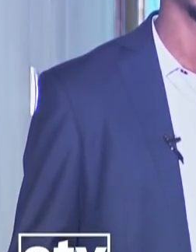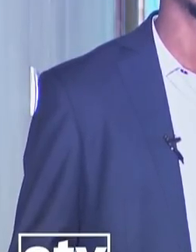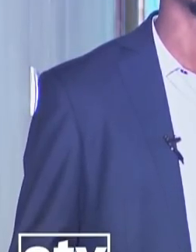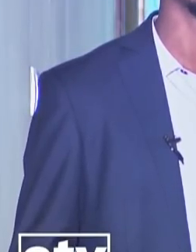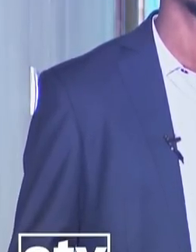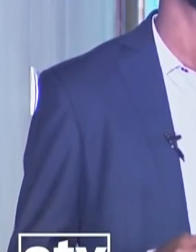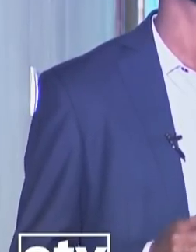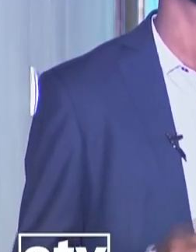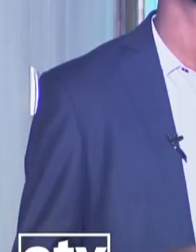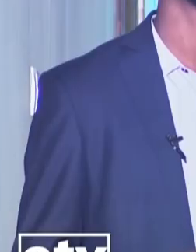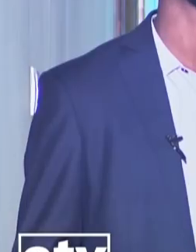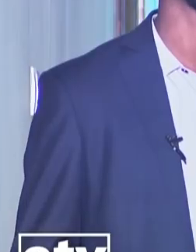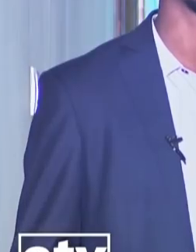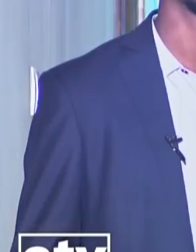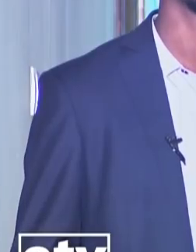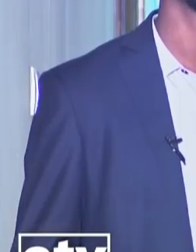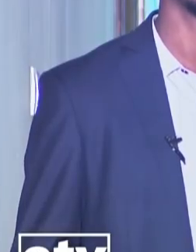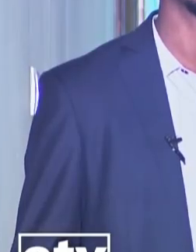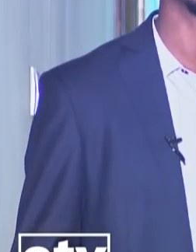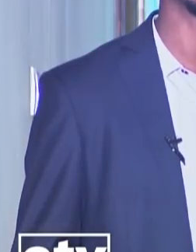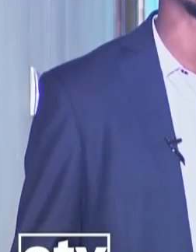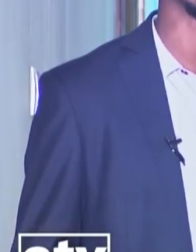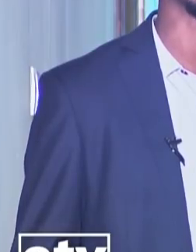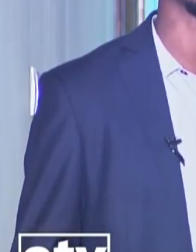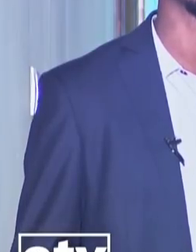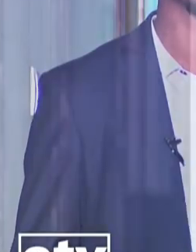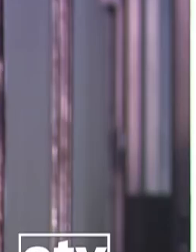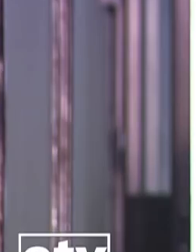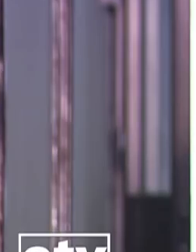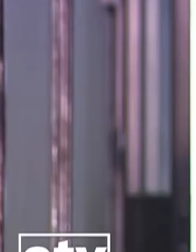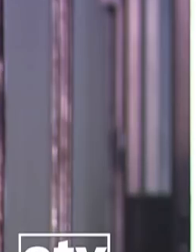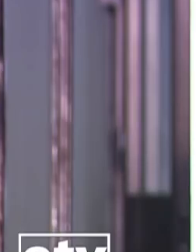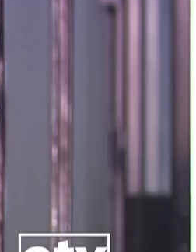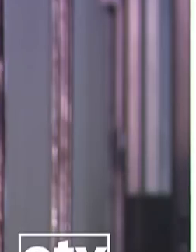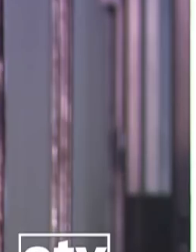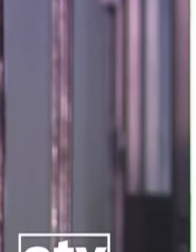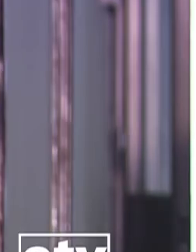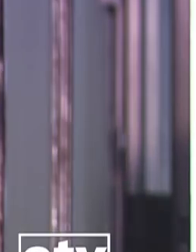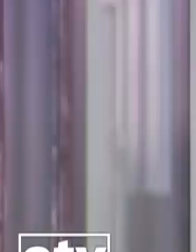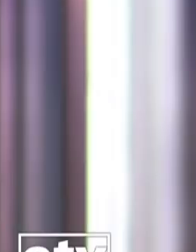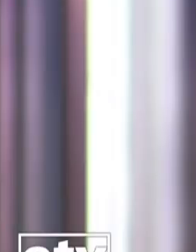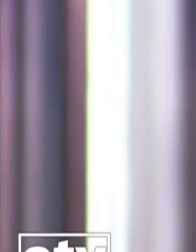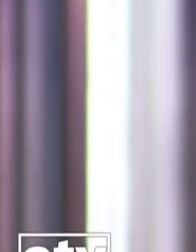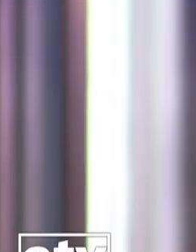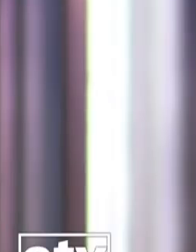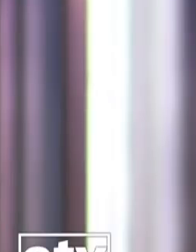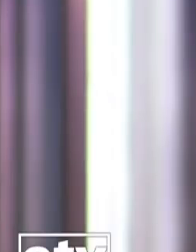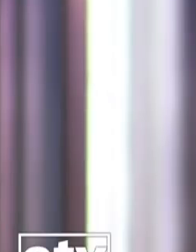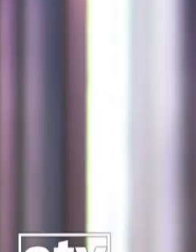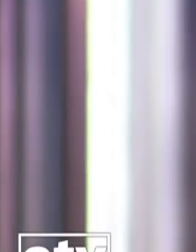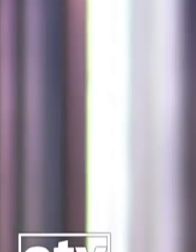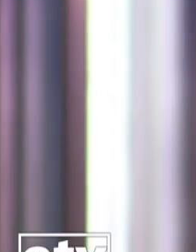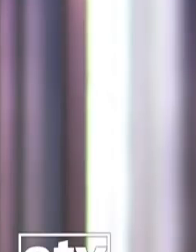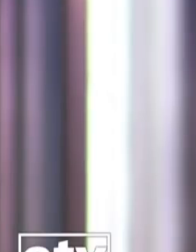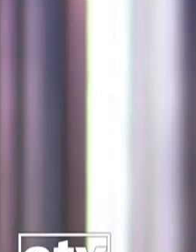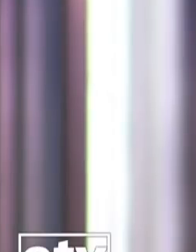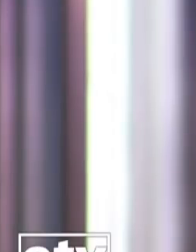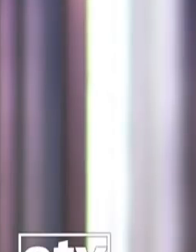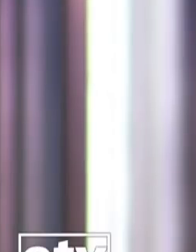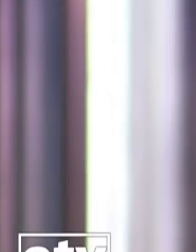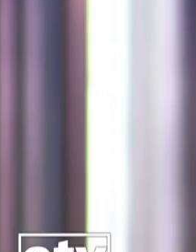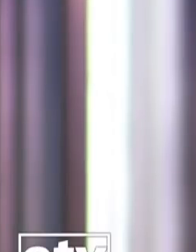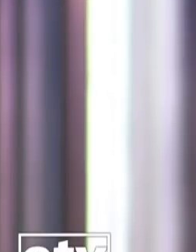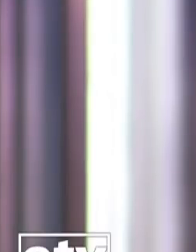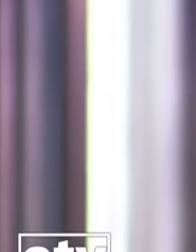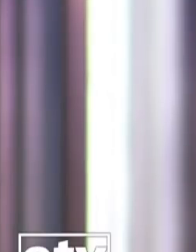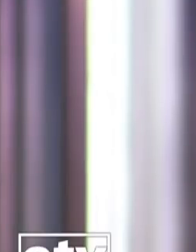ቫይረስ ወይንም የኮቪድ-19 ምልክቶች ናቸው። እነዚህ ምልክቶች በርሶም ይሁን በሌሎች በአካባቢው ላይ የሚገኙ ነዋሪዎች